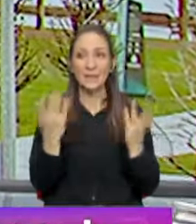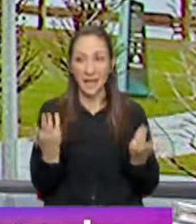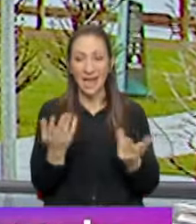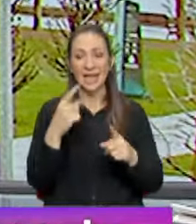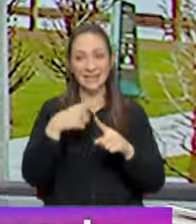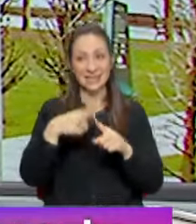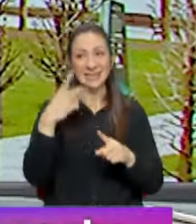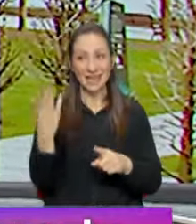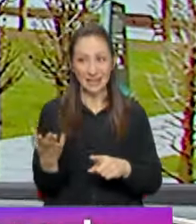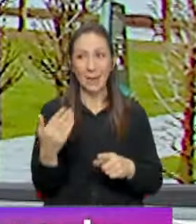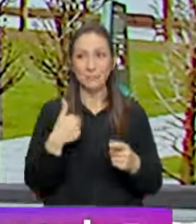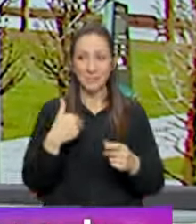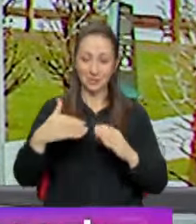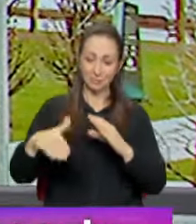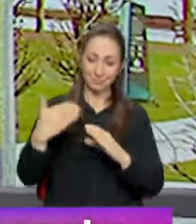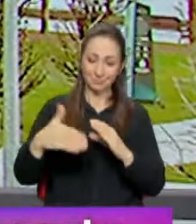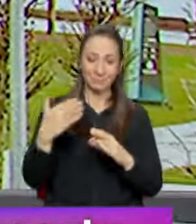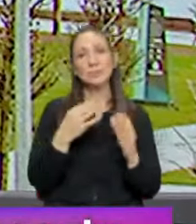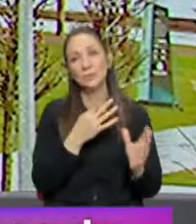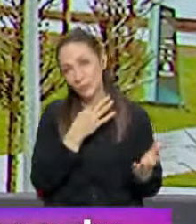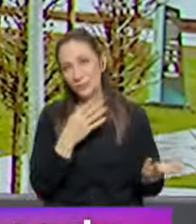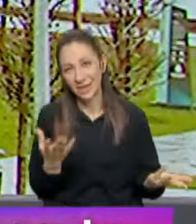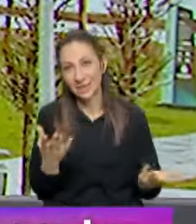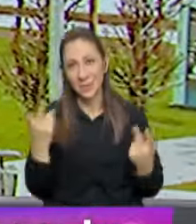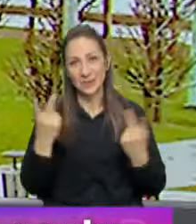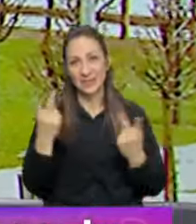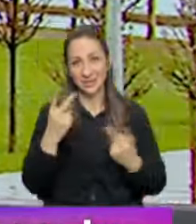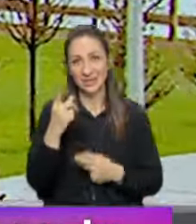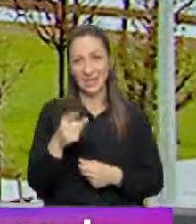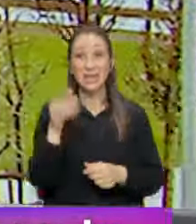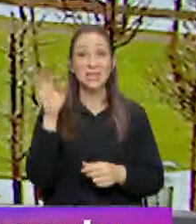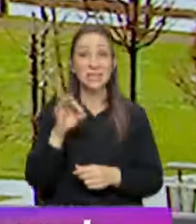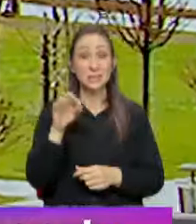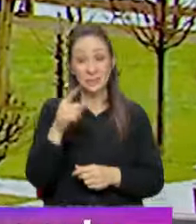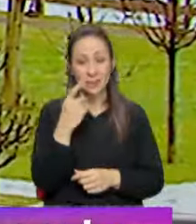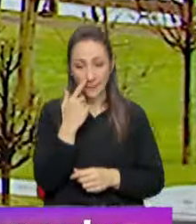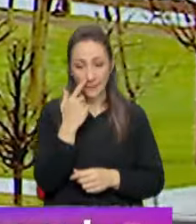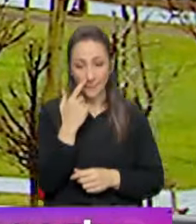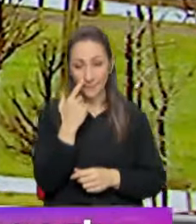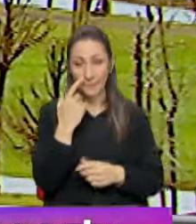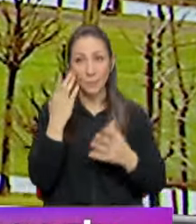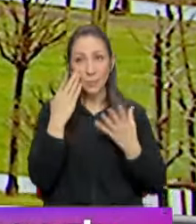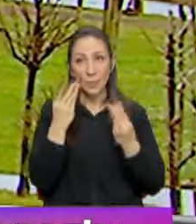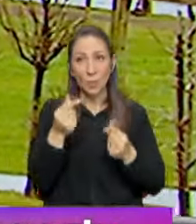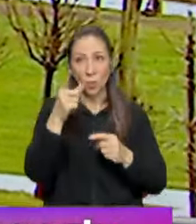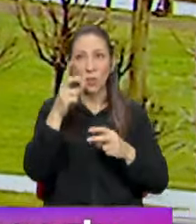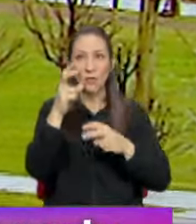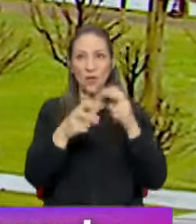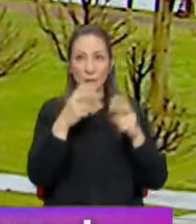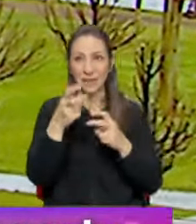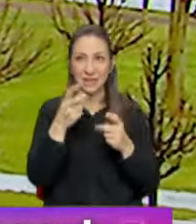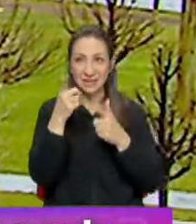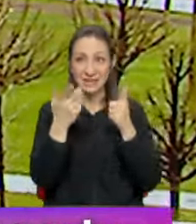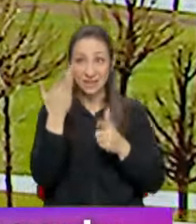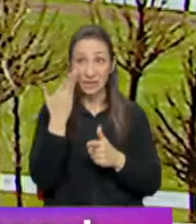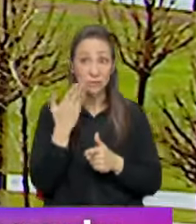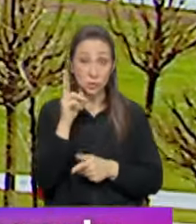X'ten de bizlere ulaştırın lütfen mesajlarınızı. Şimdi küle dönen o tekstil fabrikası